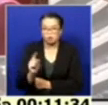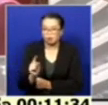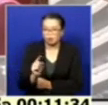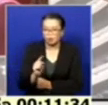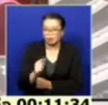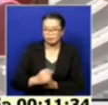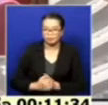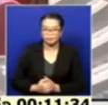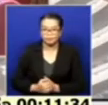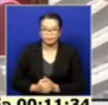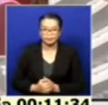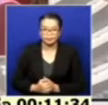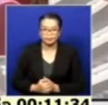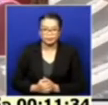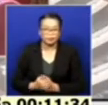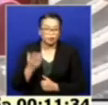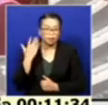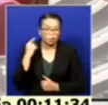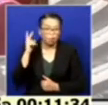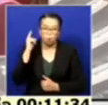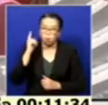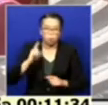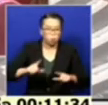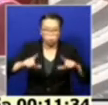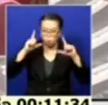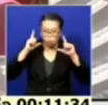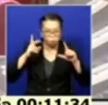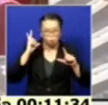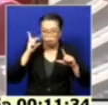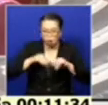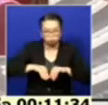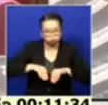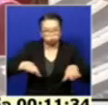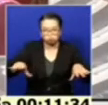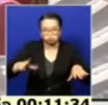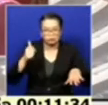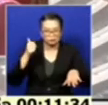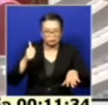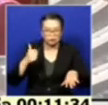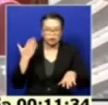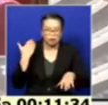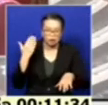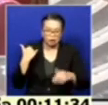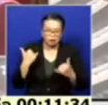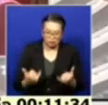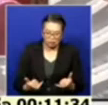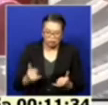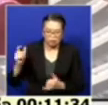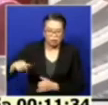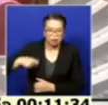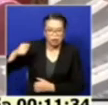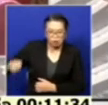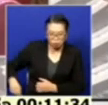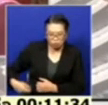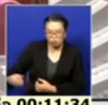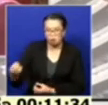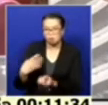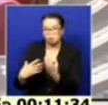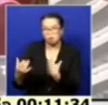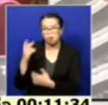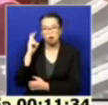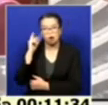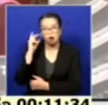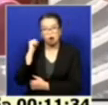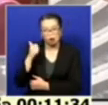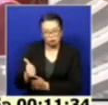เมื่อเช้านี้ก็เป็นครั้งแรกเช่นกันที่ทางกัมพูชามีข่